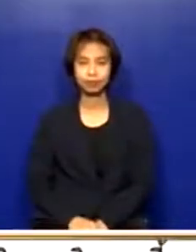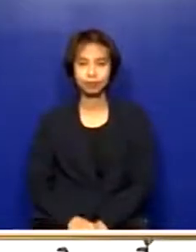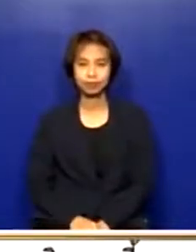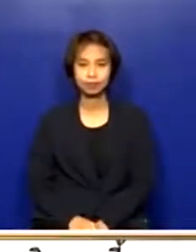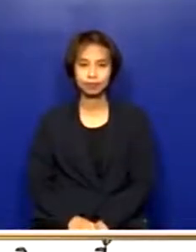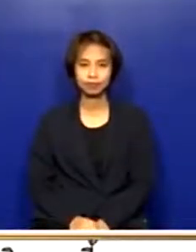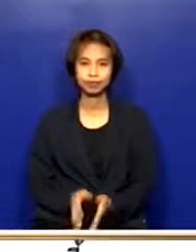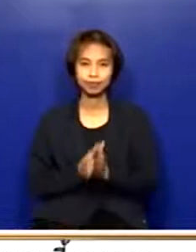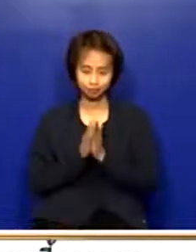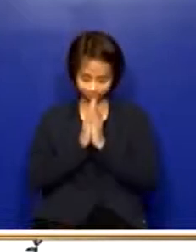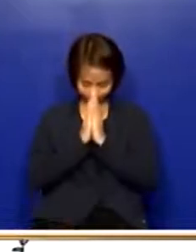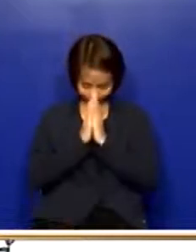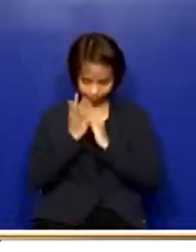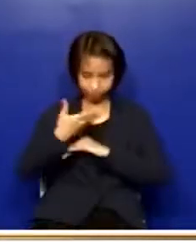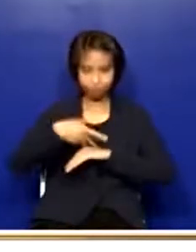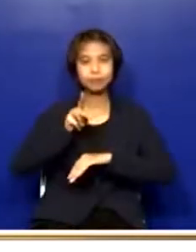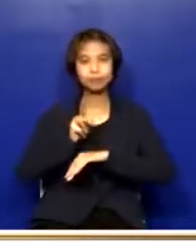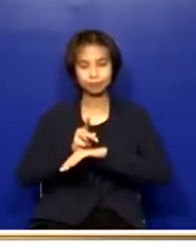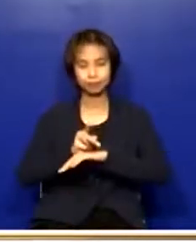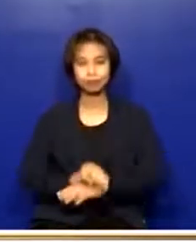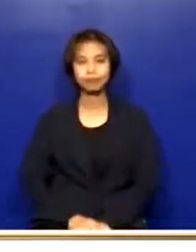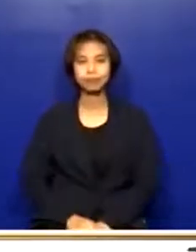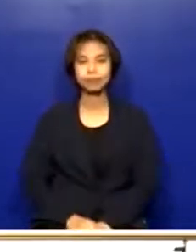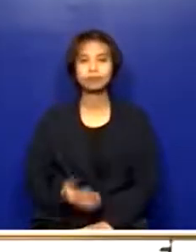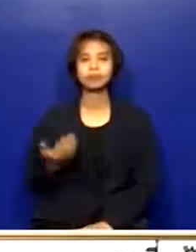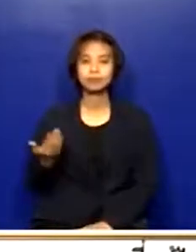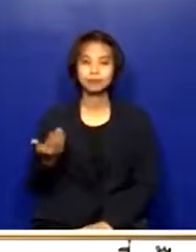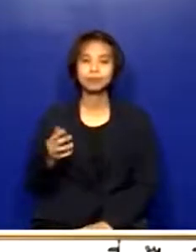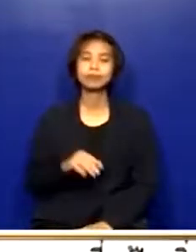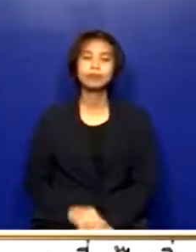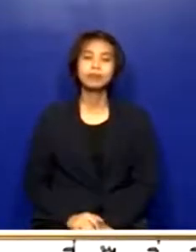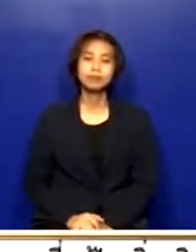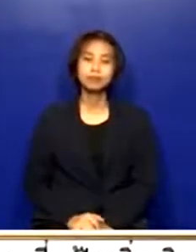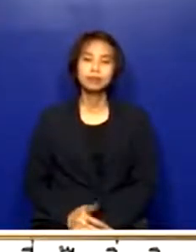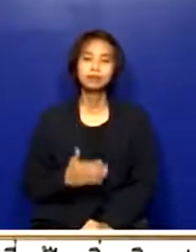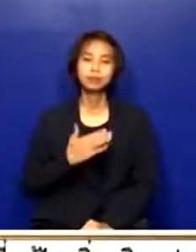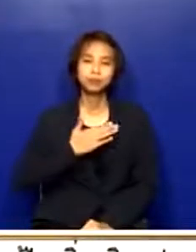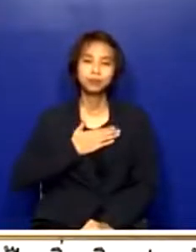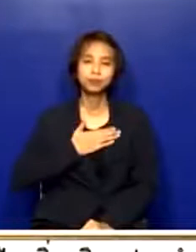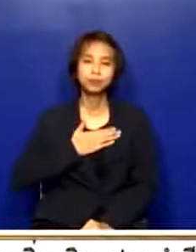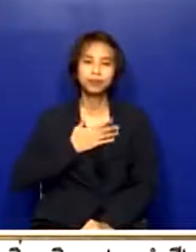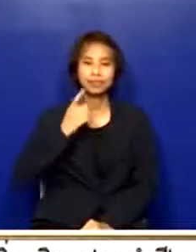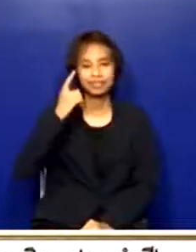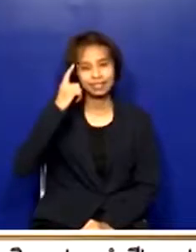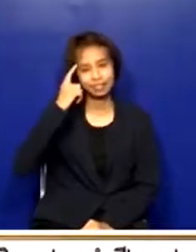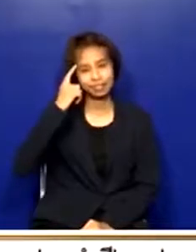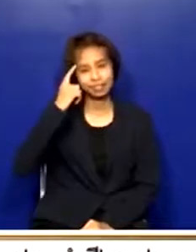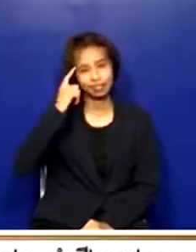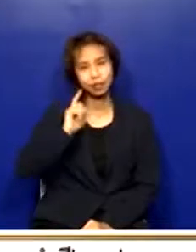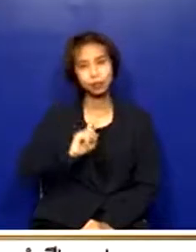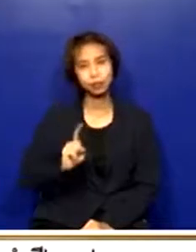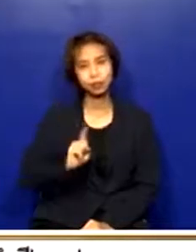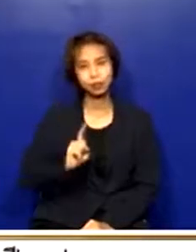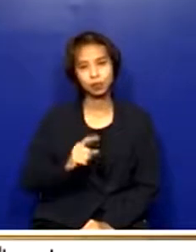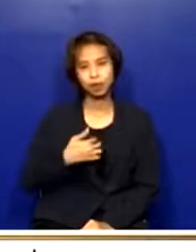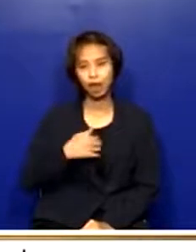กราบเรีนท่พระทานสภาพผแนสดอลที่ค่ับครับธัฐมัติวคิเกีร์ผมคิดว่าไม่มีอะไรดีไปกว่าตอบ